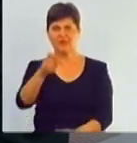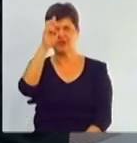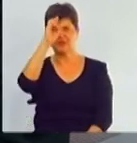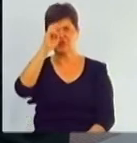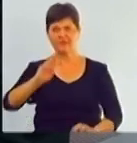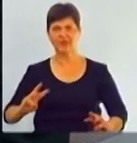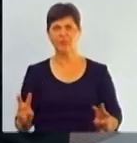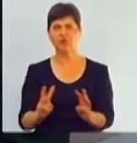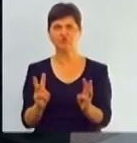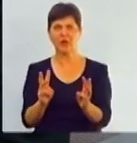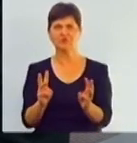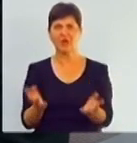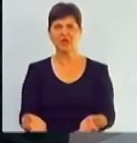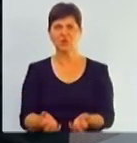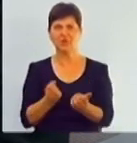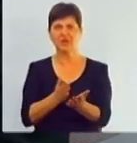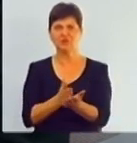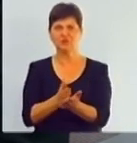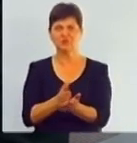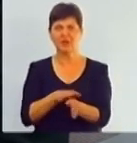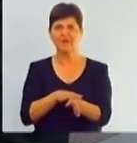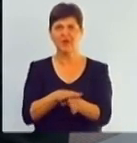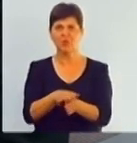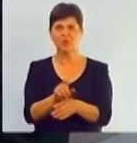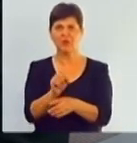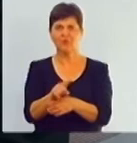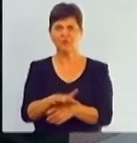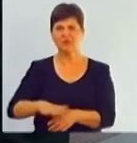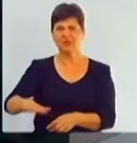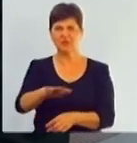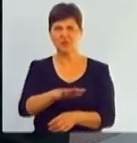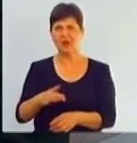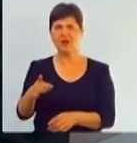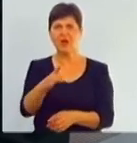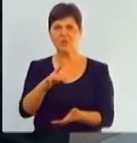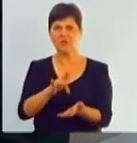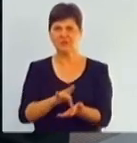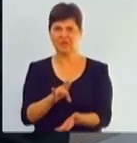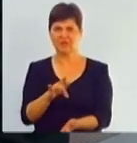служби, який ефективно виконує свої функції на території районного центру.